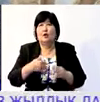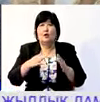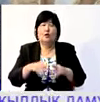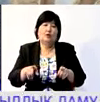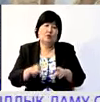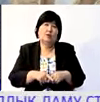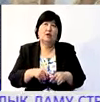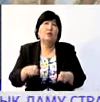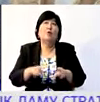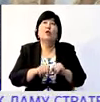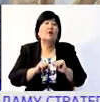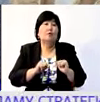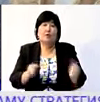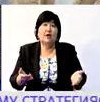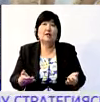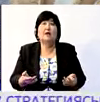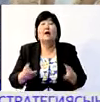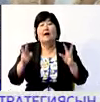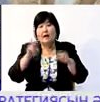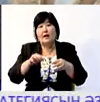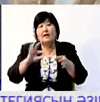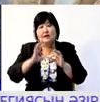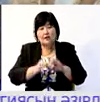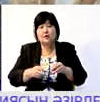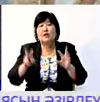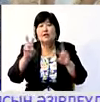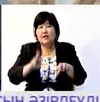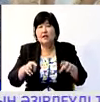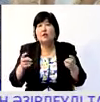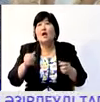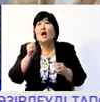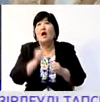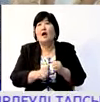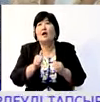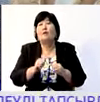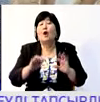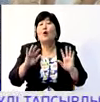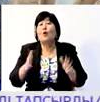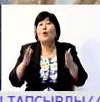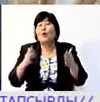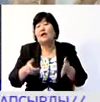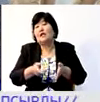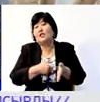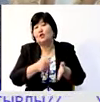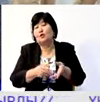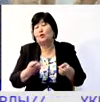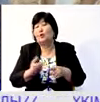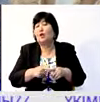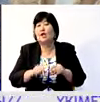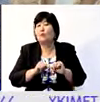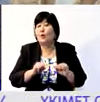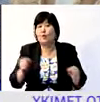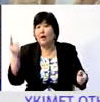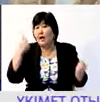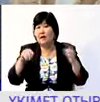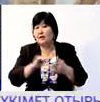зығырданым қайнайды. Олай болмайды ғой. Зерттеу керек, тексеру керек. Әрбір оқиған зерттеу керек. Олай болмайды.